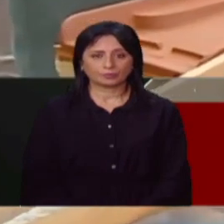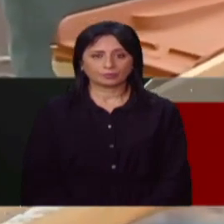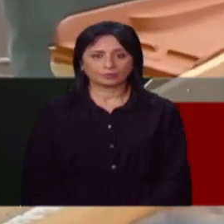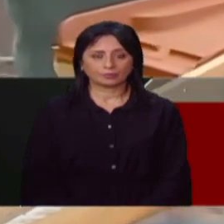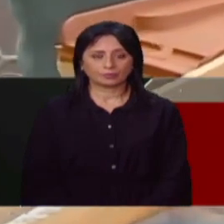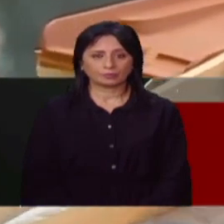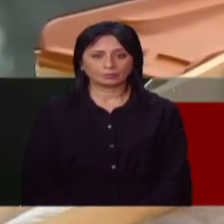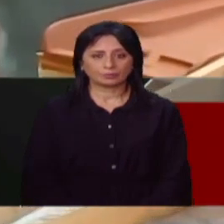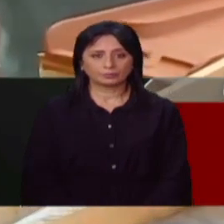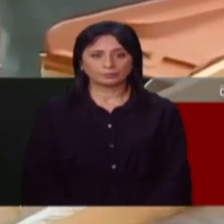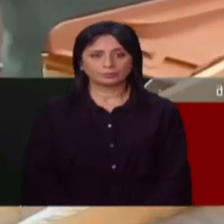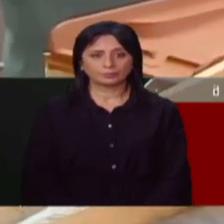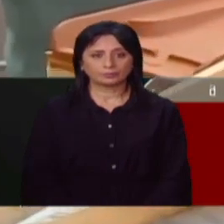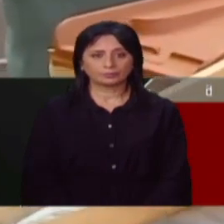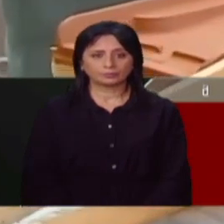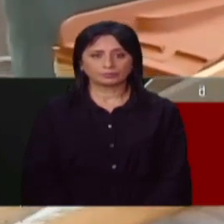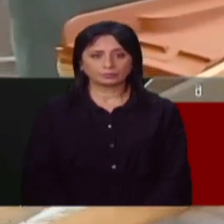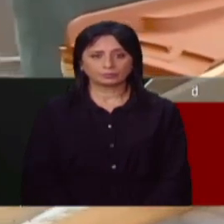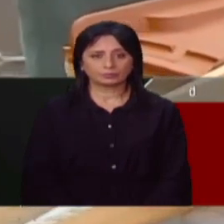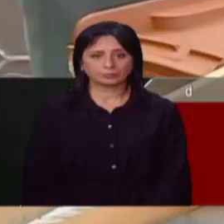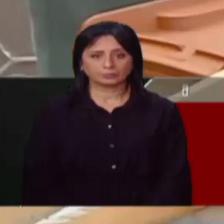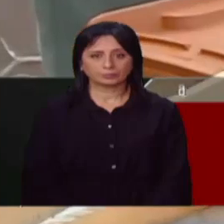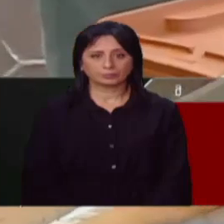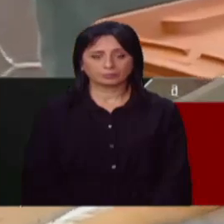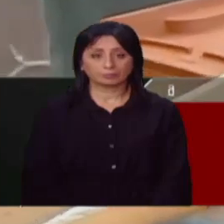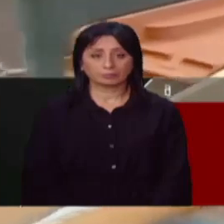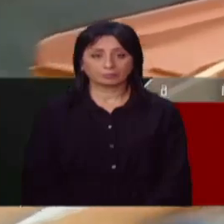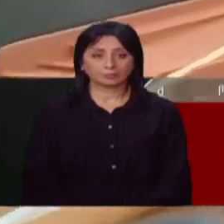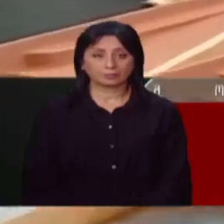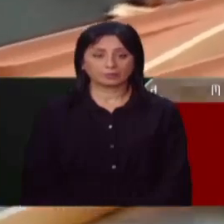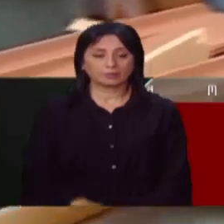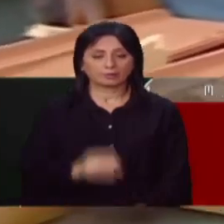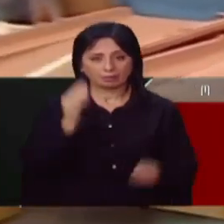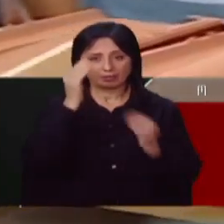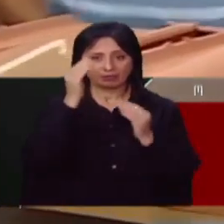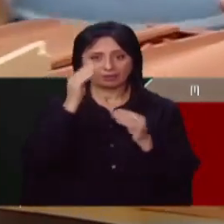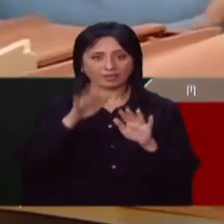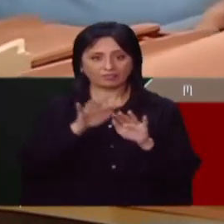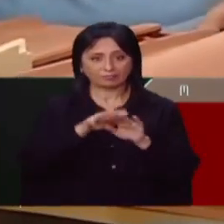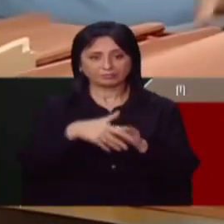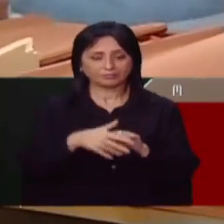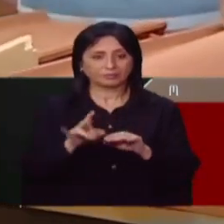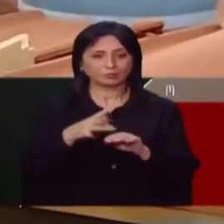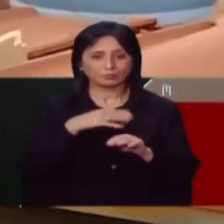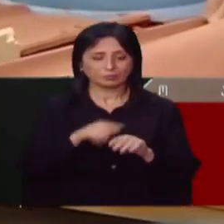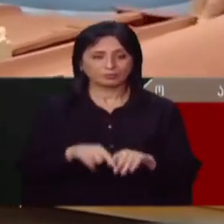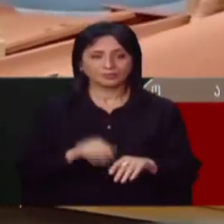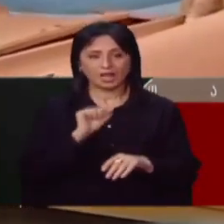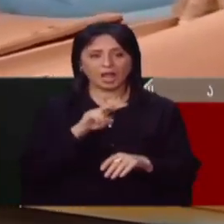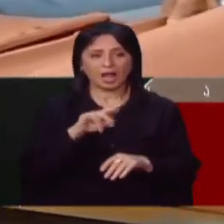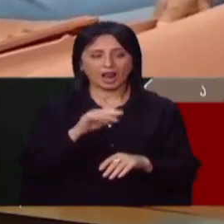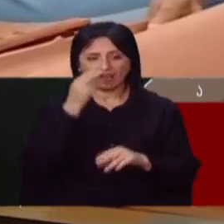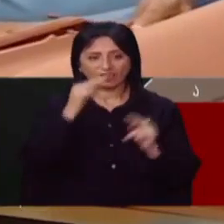Ak ase ki er gadmotsvali es rochao ai amonno motskvitos. Rotsa ikneba zlieri tsvima arno gadmotsde samos, arno gadaaxtes.